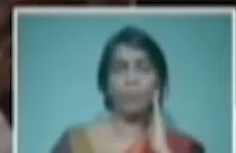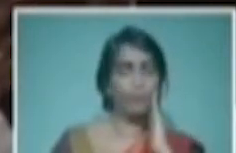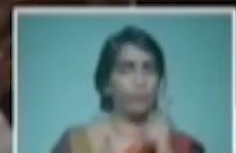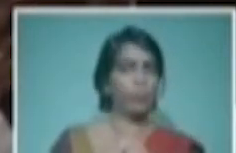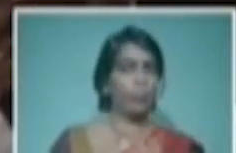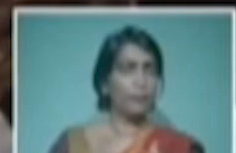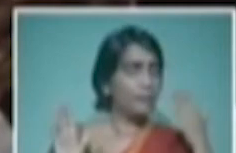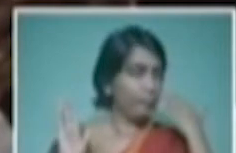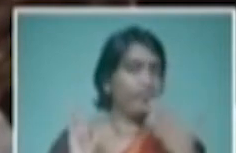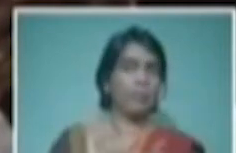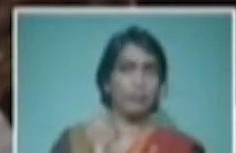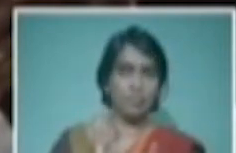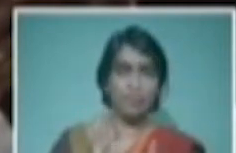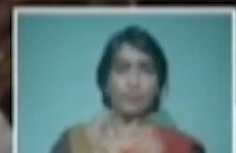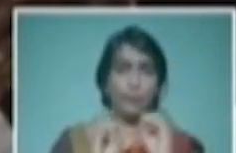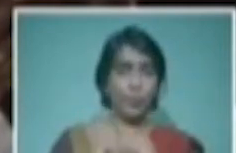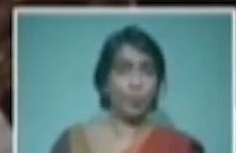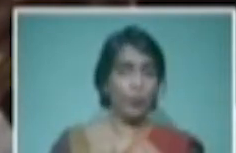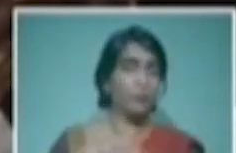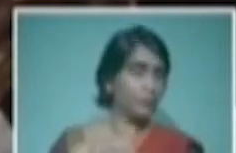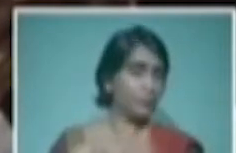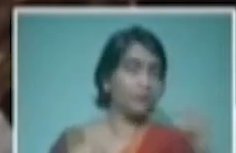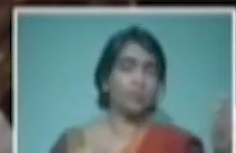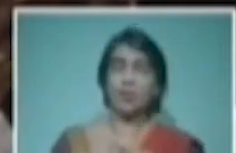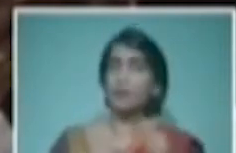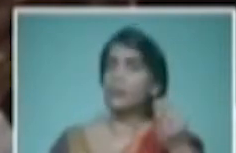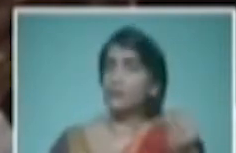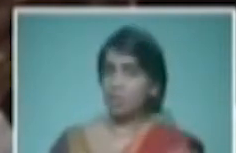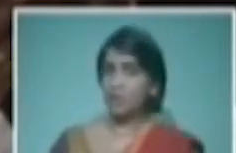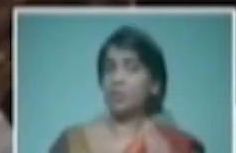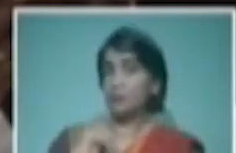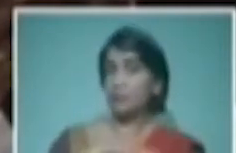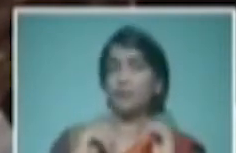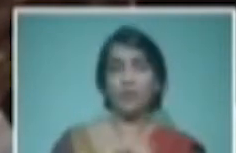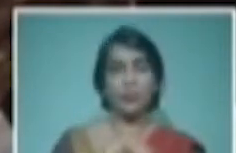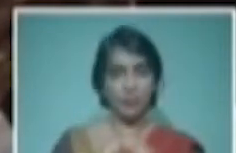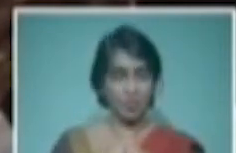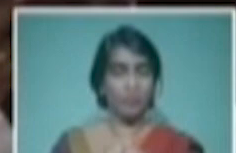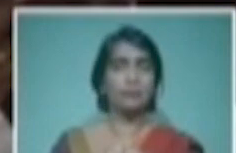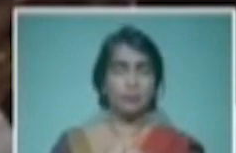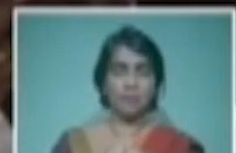භාෂාව පිළිබඳව පෙර පාසල් අවදී සිට ලබා දෙන ඇක්ටිවිටි බේස් ඕරල් ඉංග්‍රීසි.